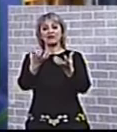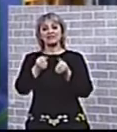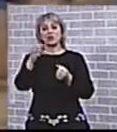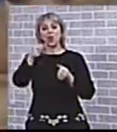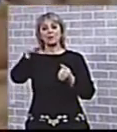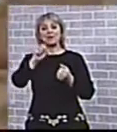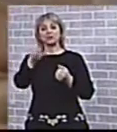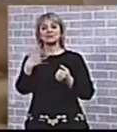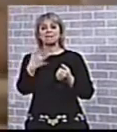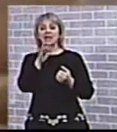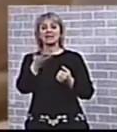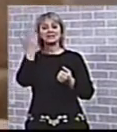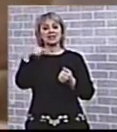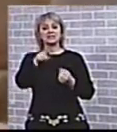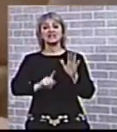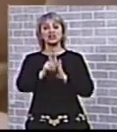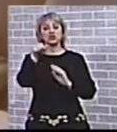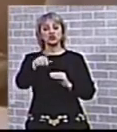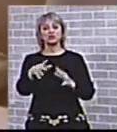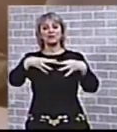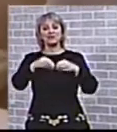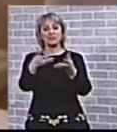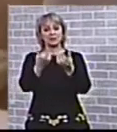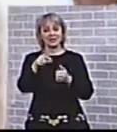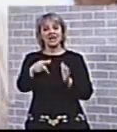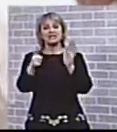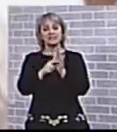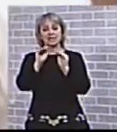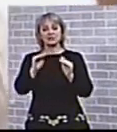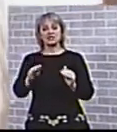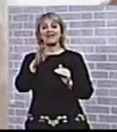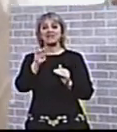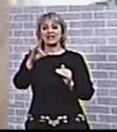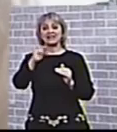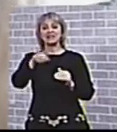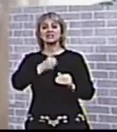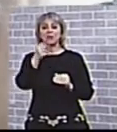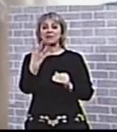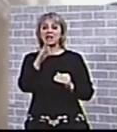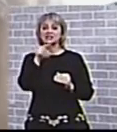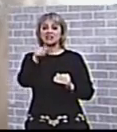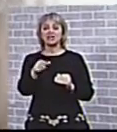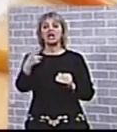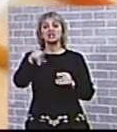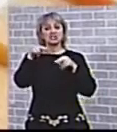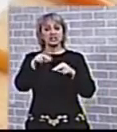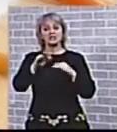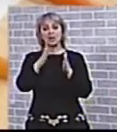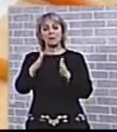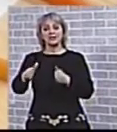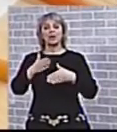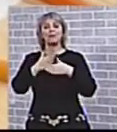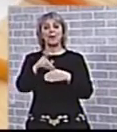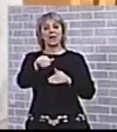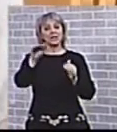над ребенком 5 лет назад. И понеслось. Теперь в приемной семье 7 детей. Рита старшая, ей 15 лет. Бригадир следит за порядком,